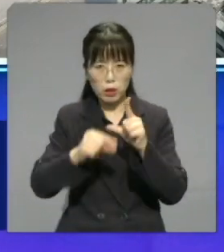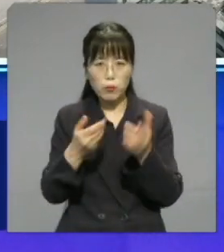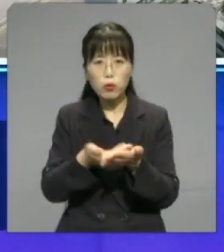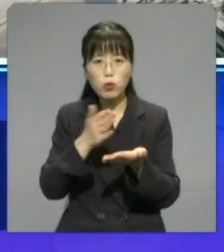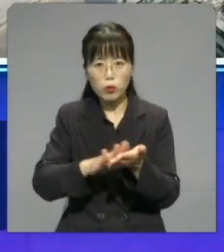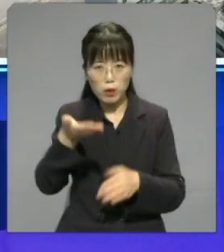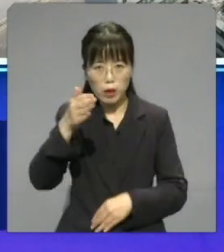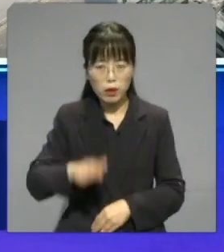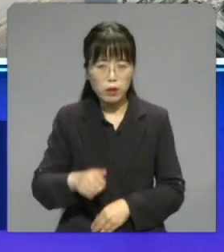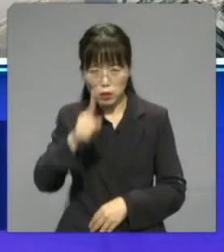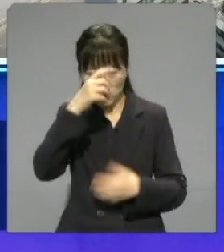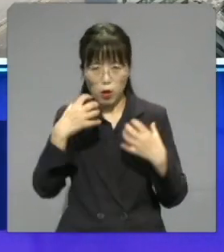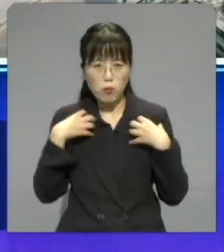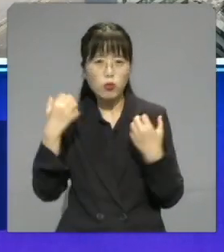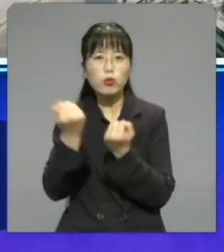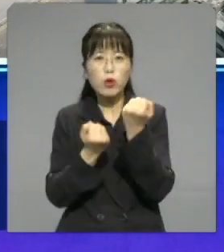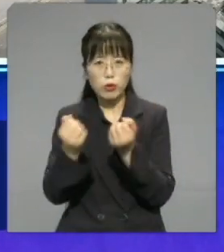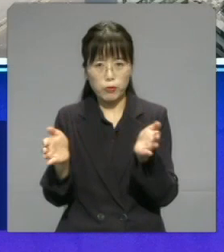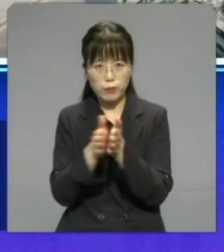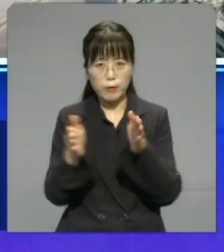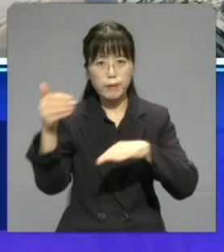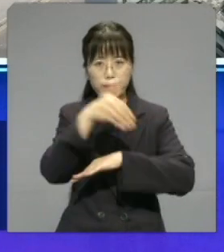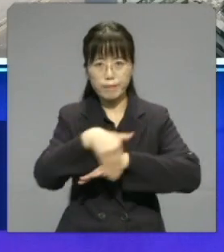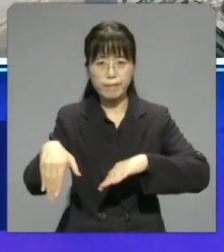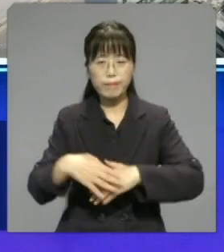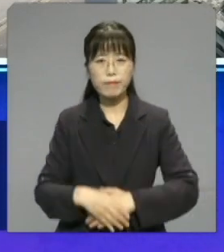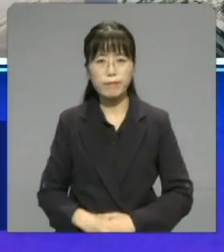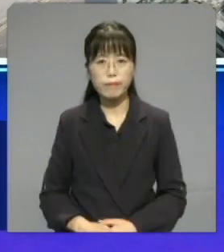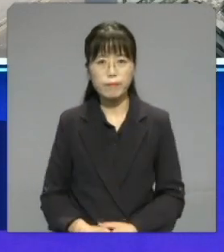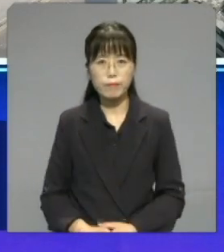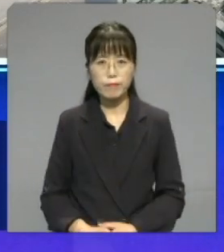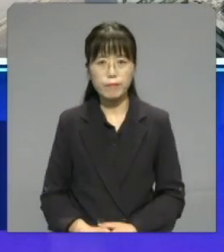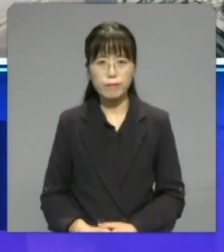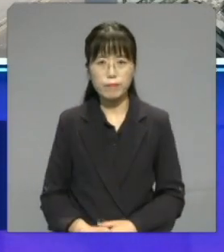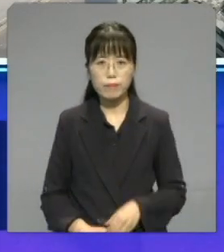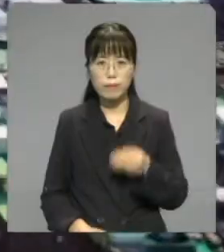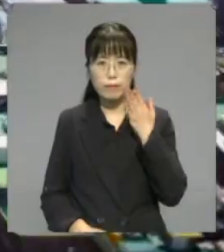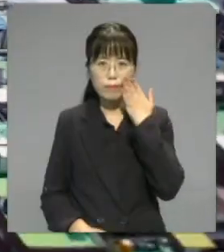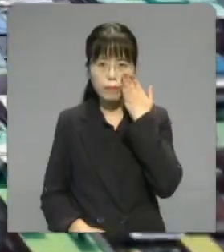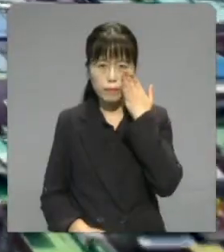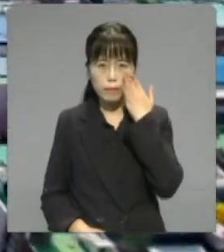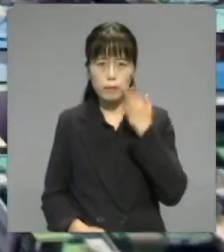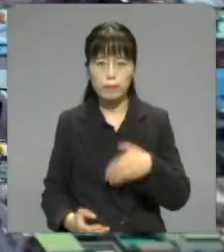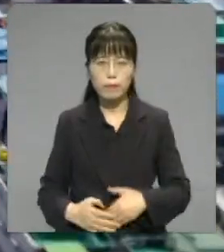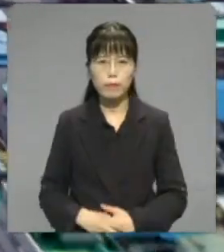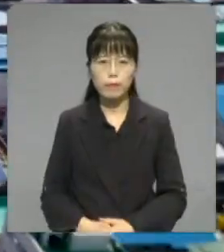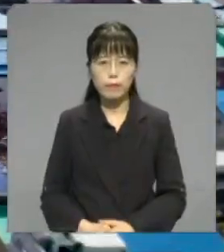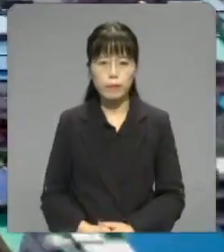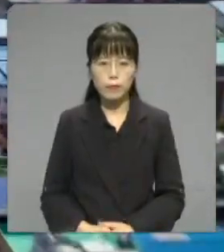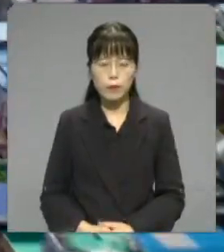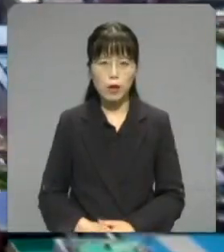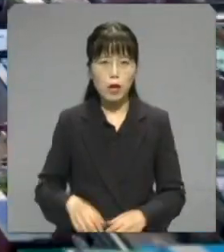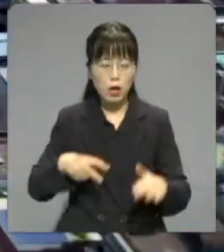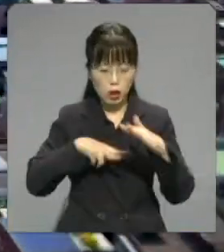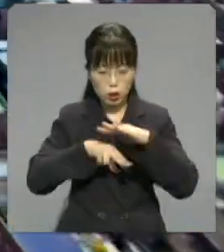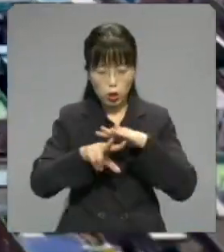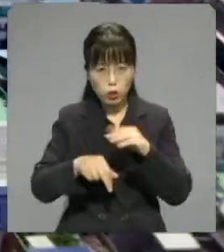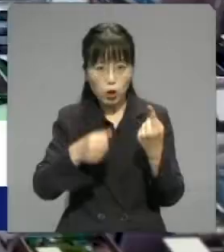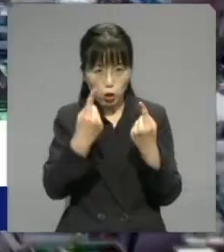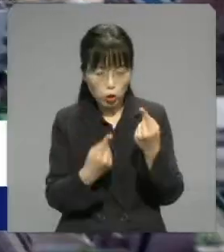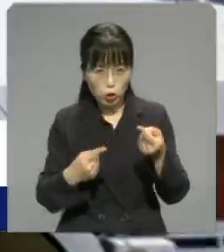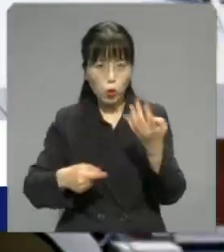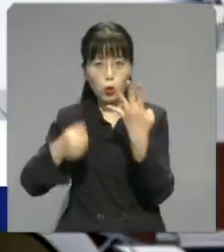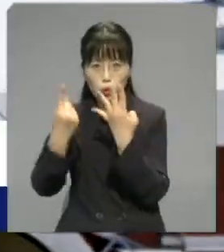수정했는데 정부 설득에 나서기로 했습니다 윤종화 기자입니다 전철 1호선과